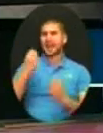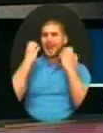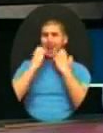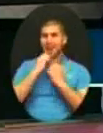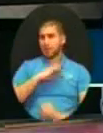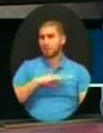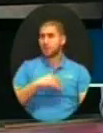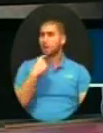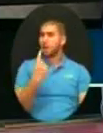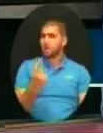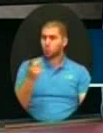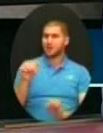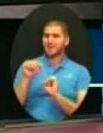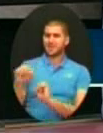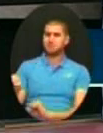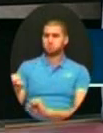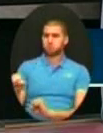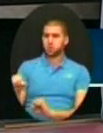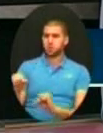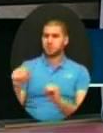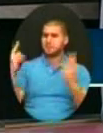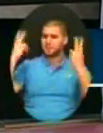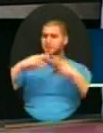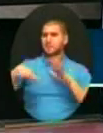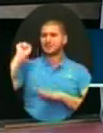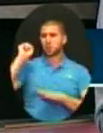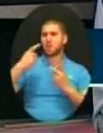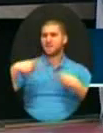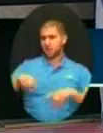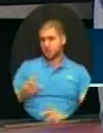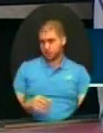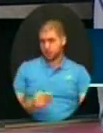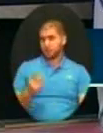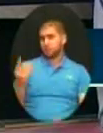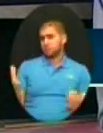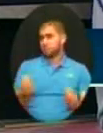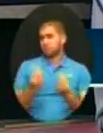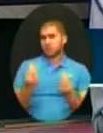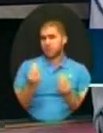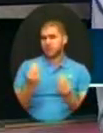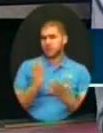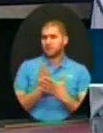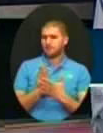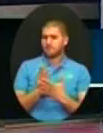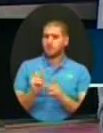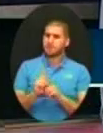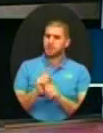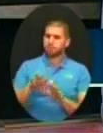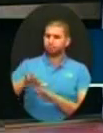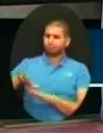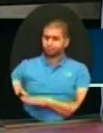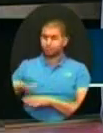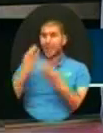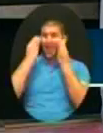שהוא יתמוך את ידו במסקנות הוועדה, אז ככה הדבר על אש נמוכה יותר,